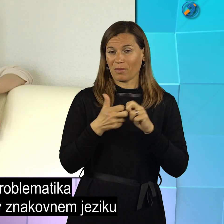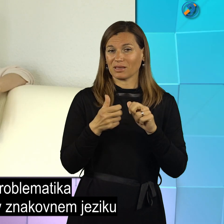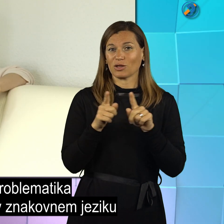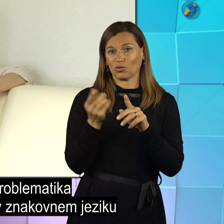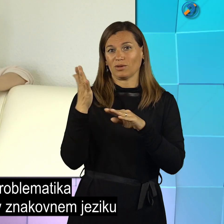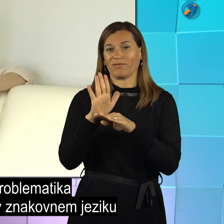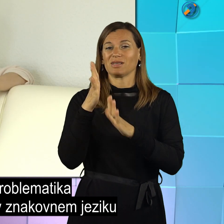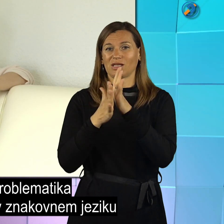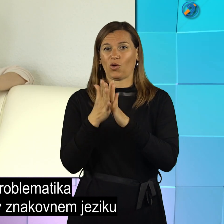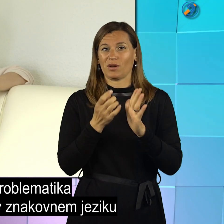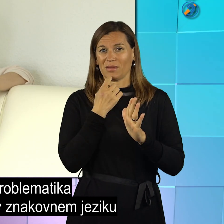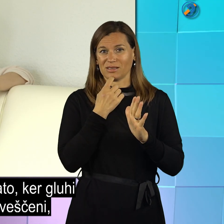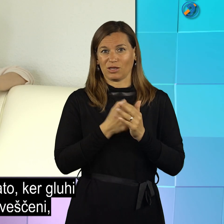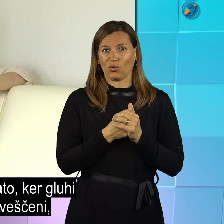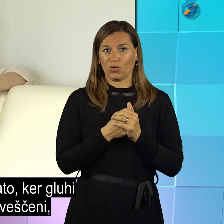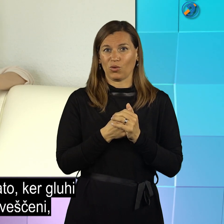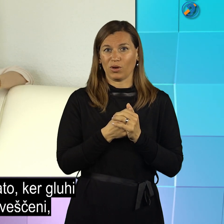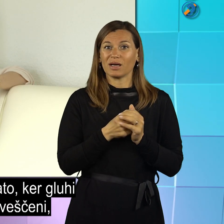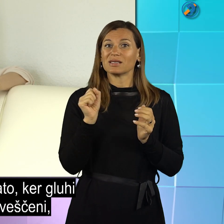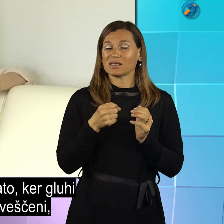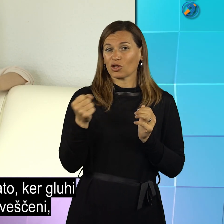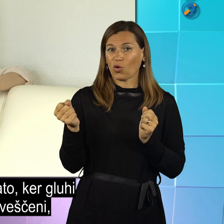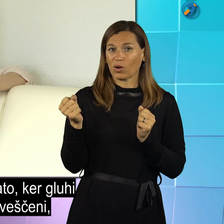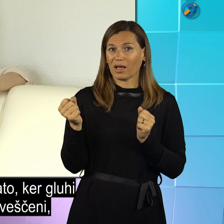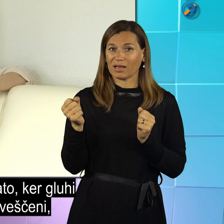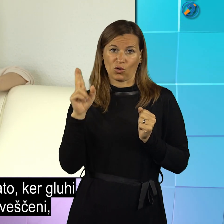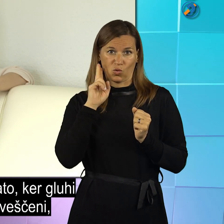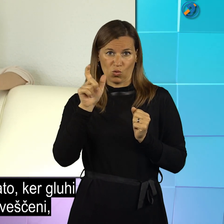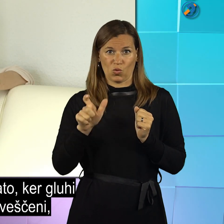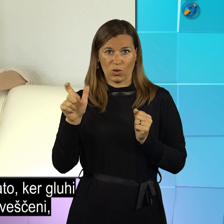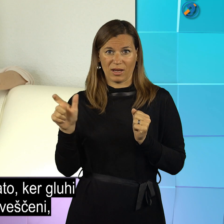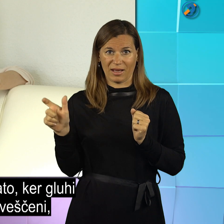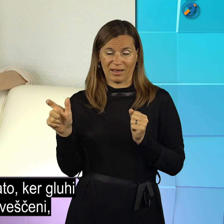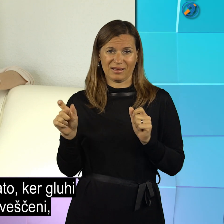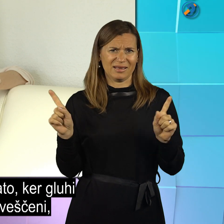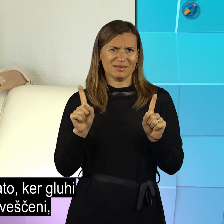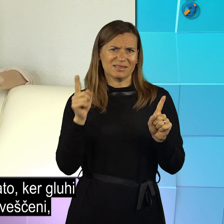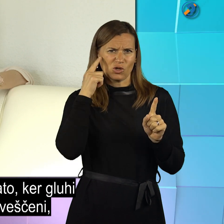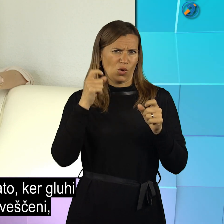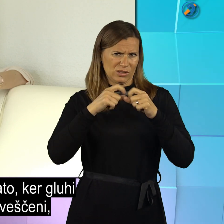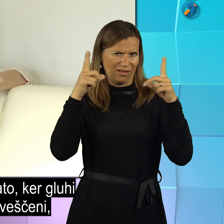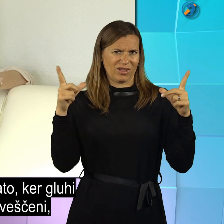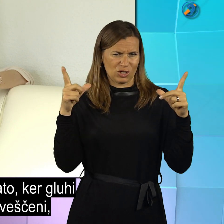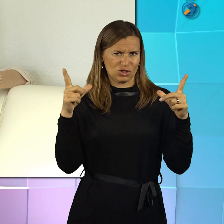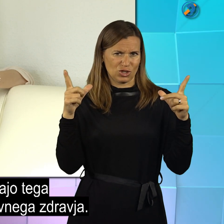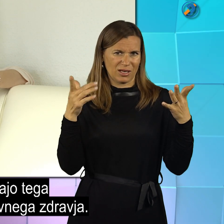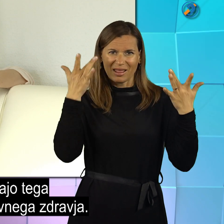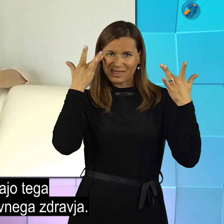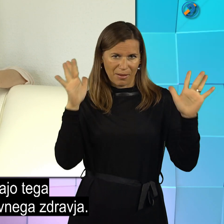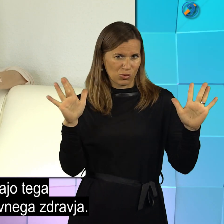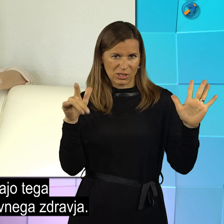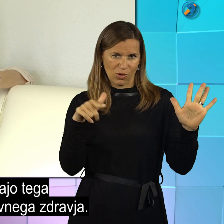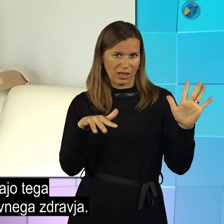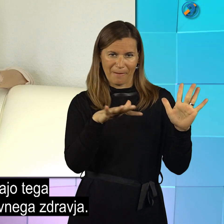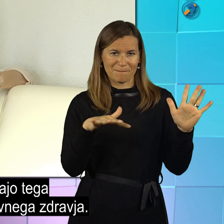problematika predstavljena tudi v znakovnem jeziku. Predvsem zato, ker gluhi niso ozaveščeni,